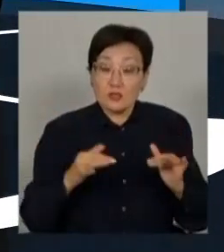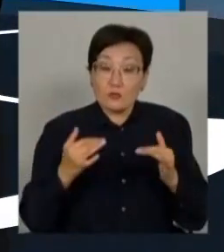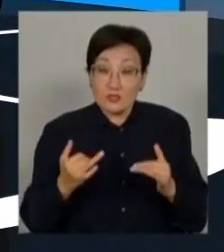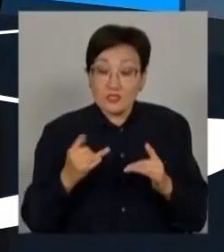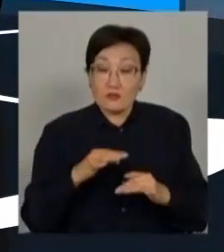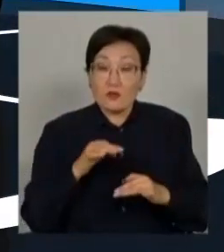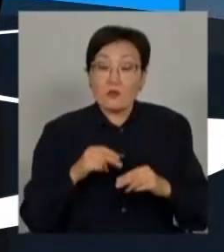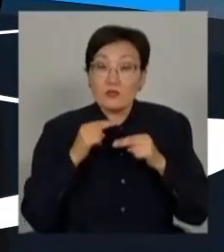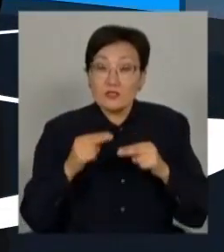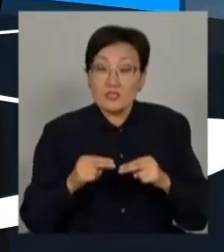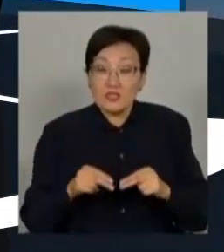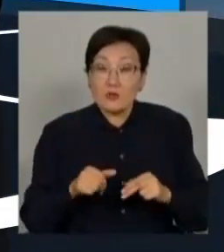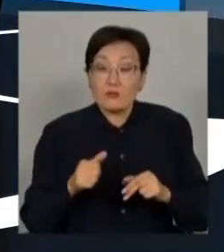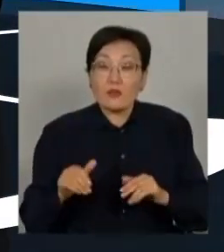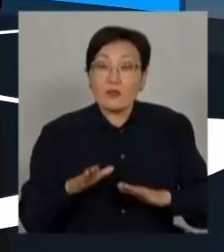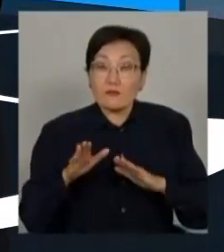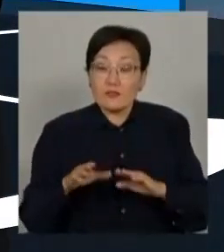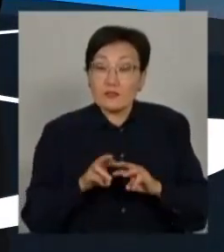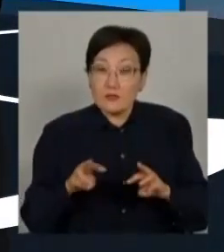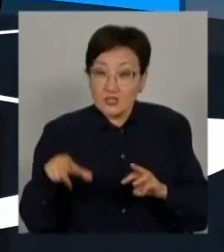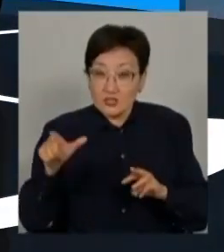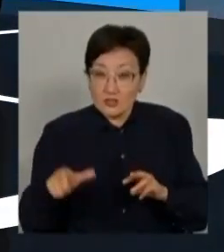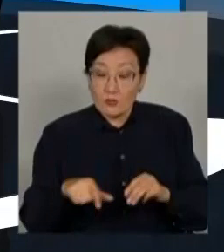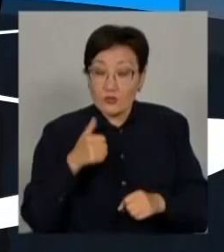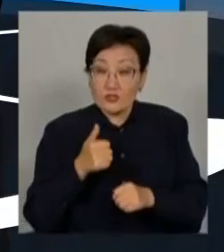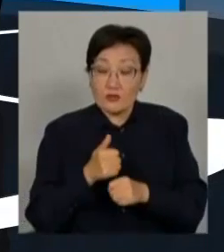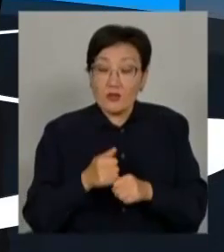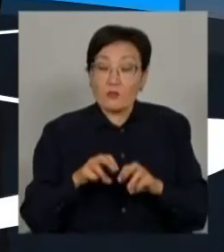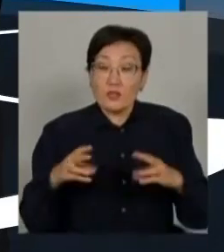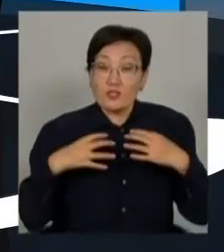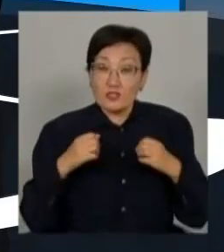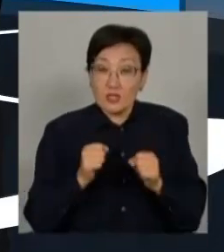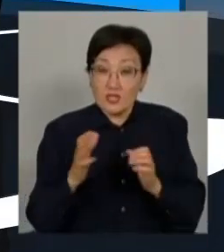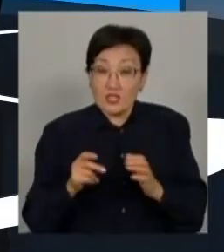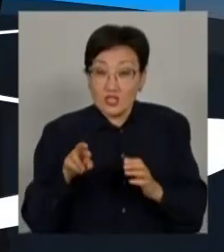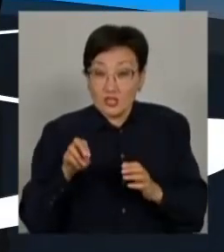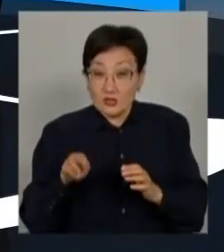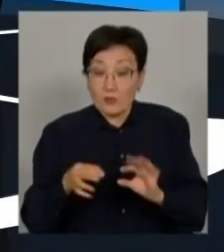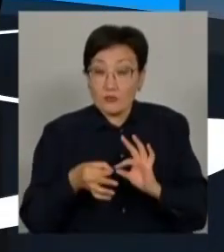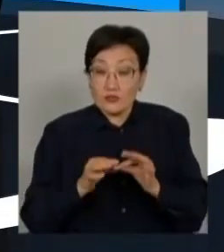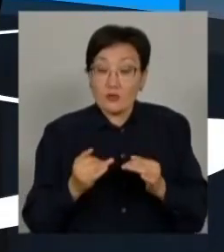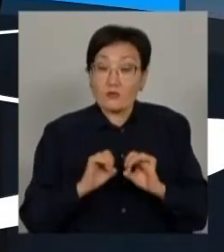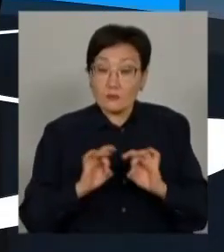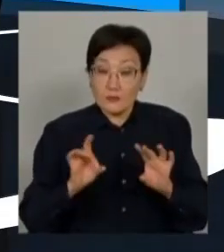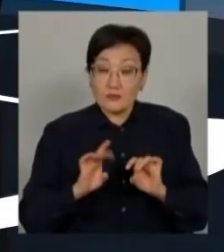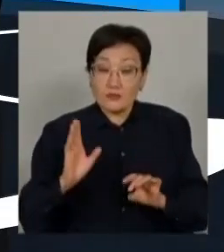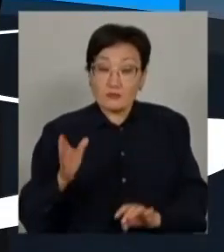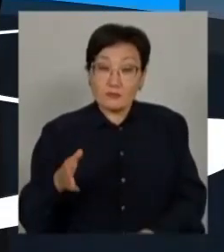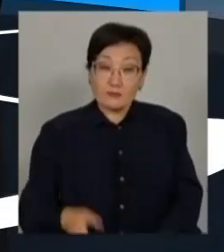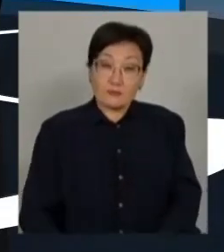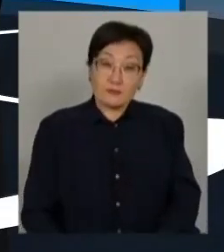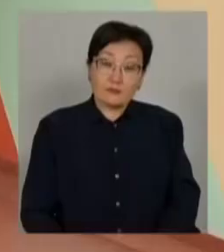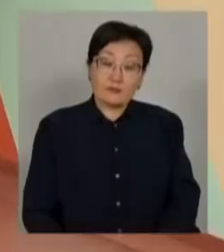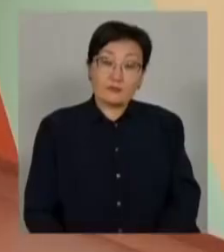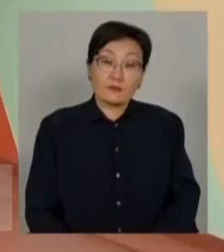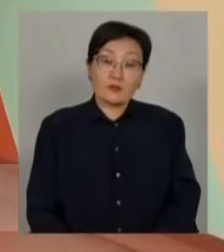сегодня отреагировали вице-премьер Тамара дуйсенова и глава Минздрава жаргиниян подробности удали насиповой